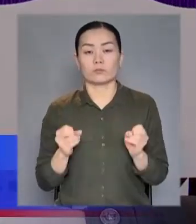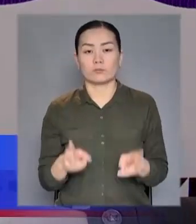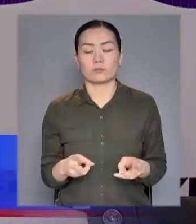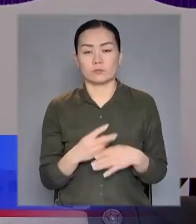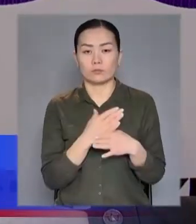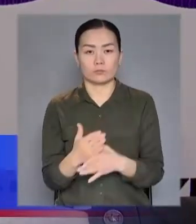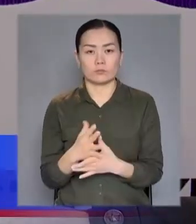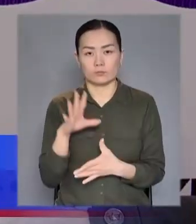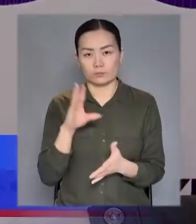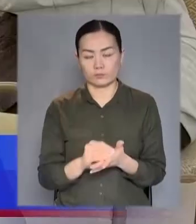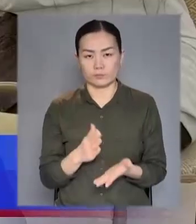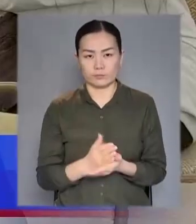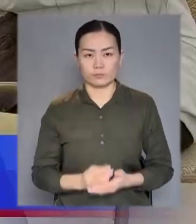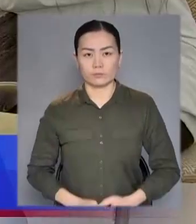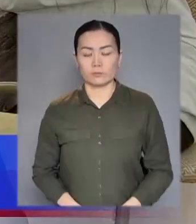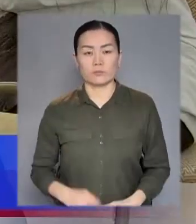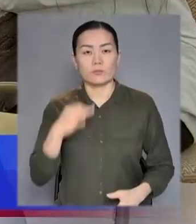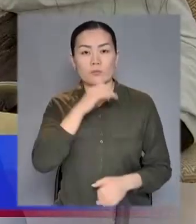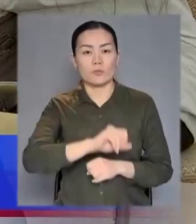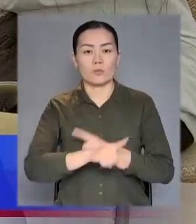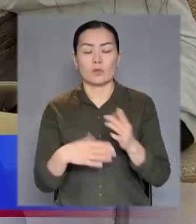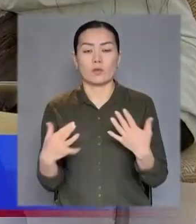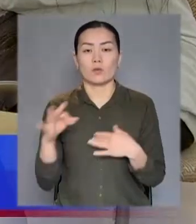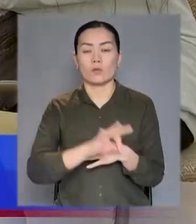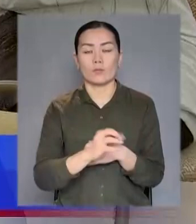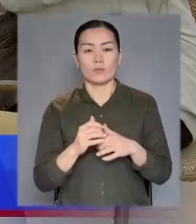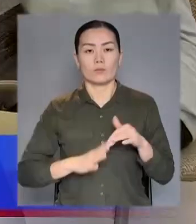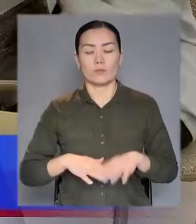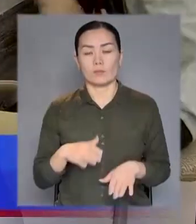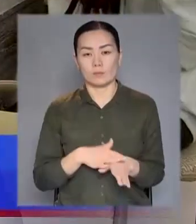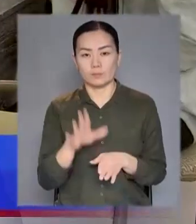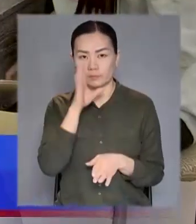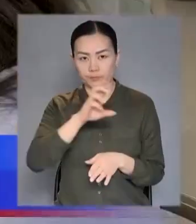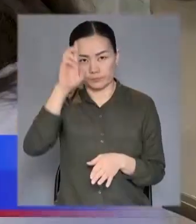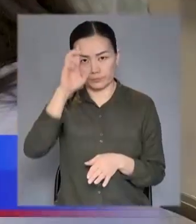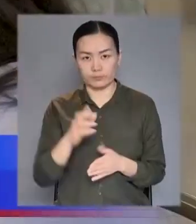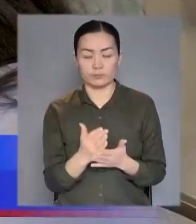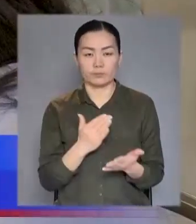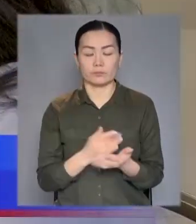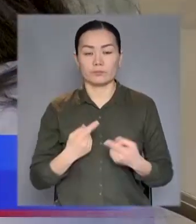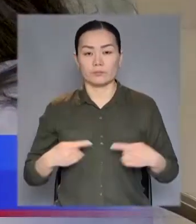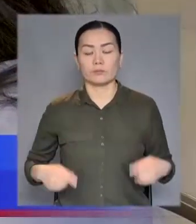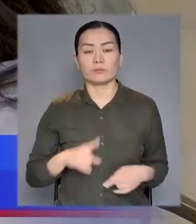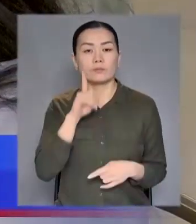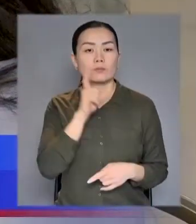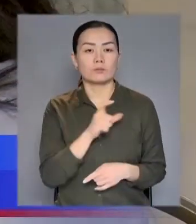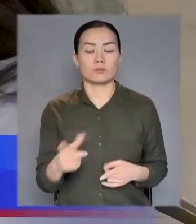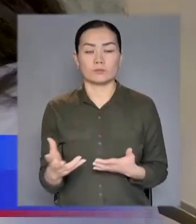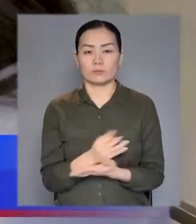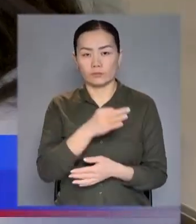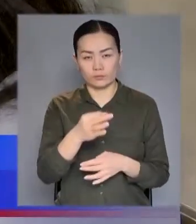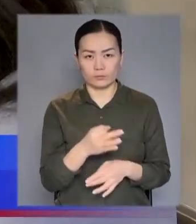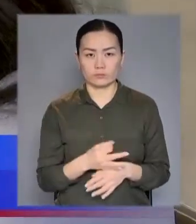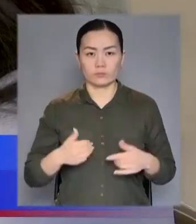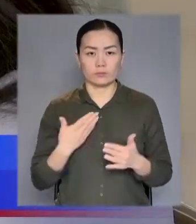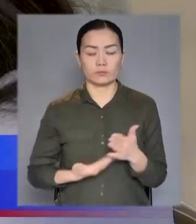специалисты оказывают свою помощь. Большинство вопросов касались вакансий и реализуемых государственных программ. Молодые люди получили ответы